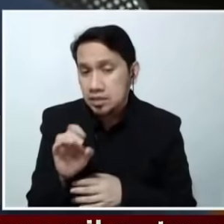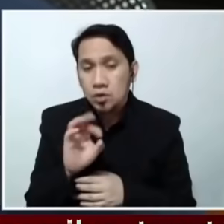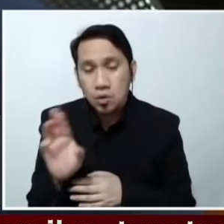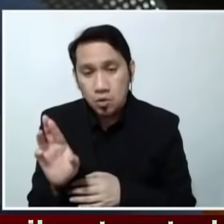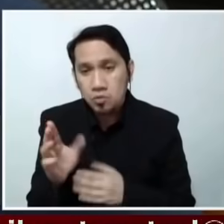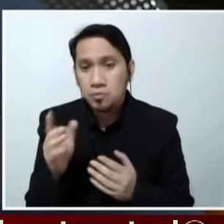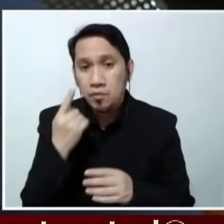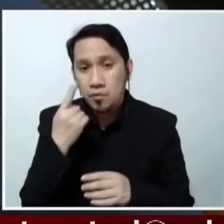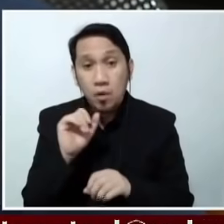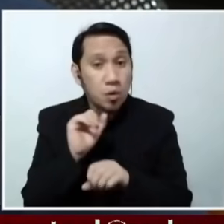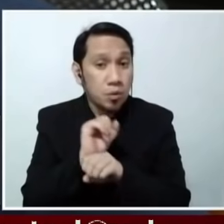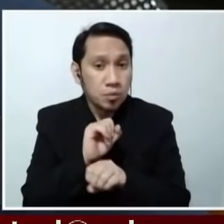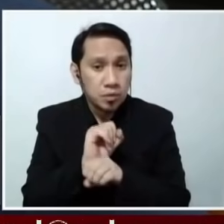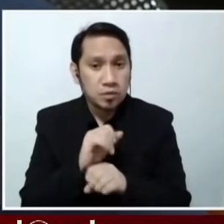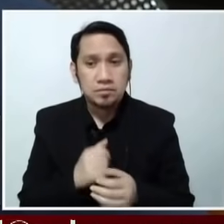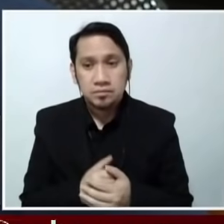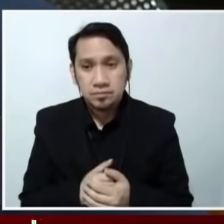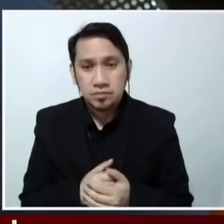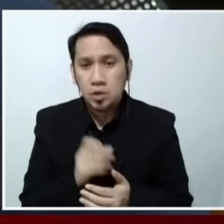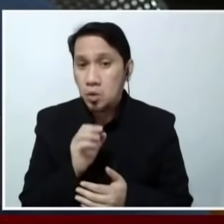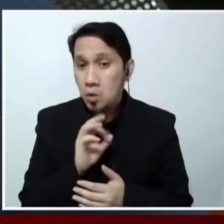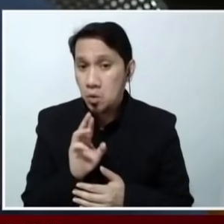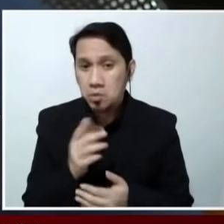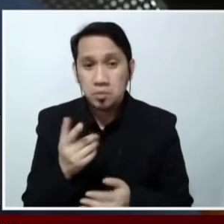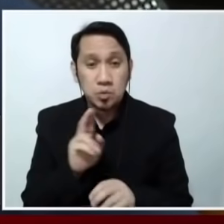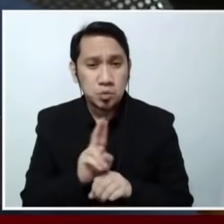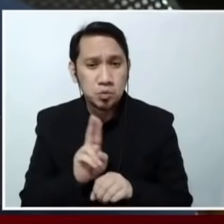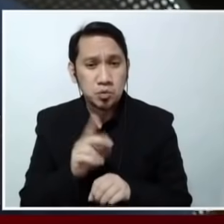po. Or magpapabaksin po,